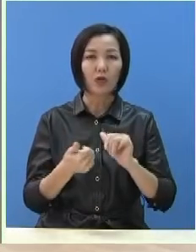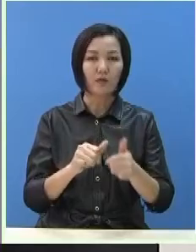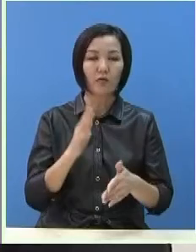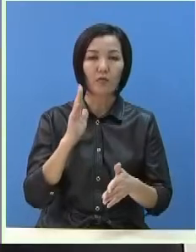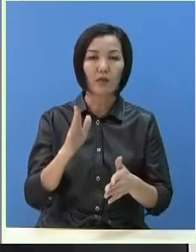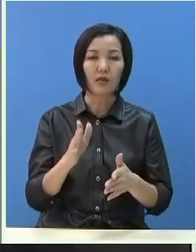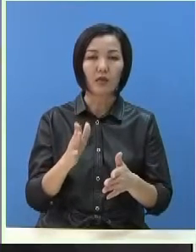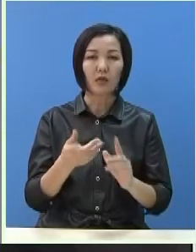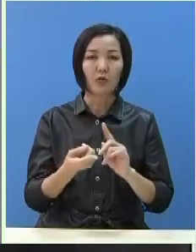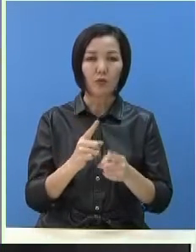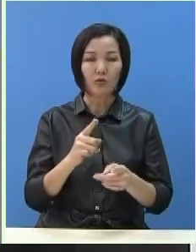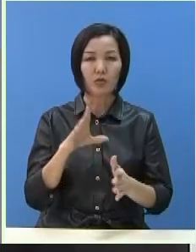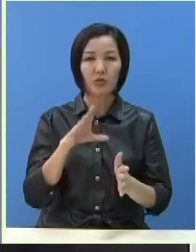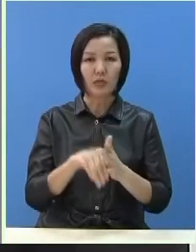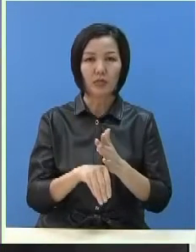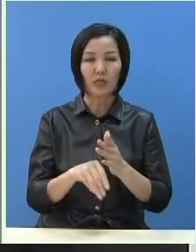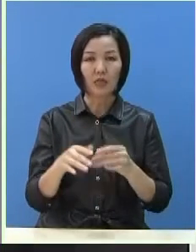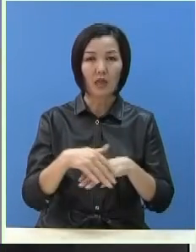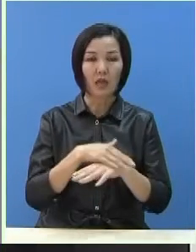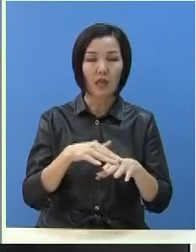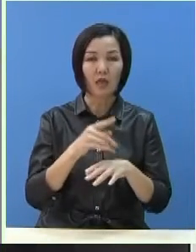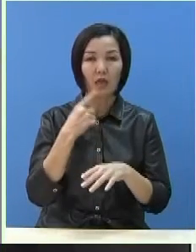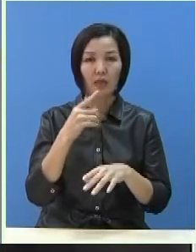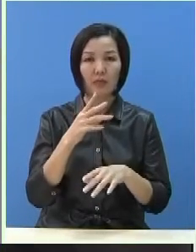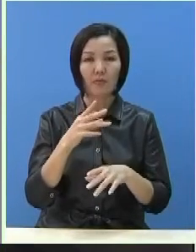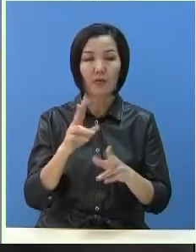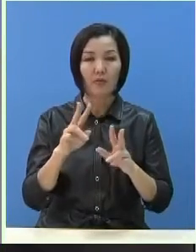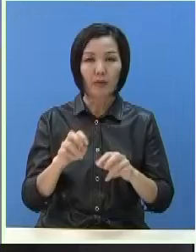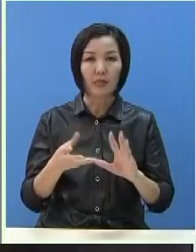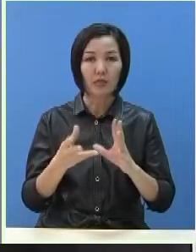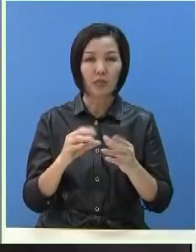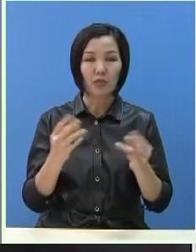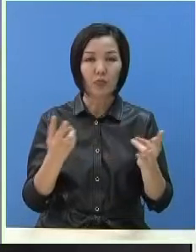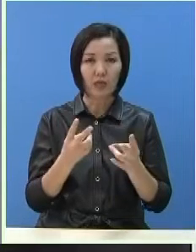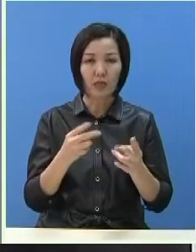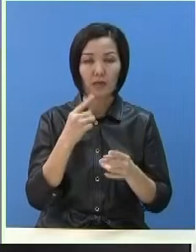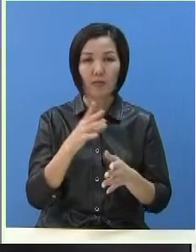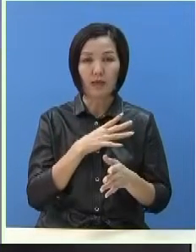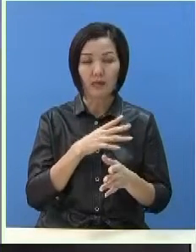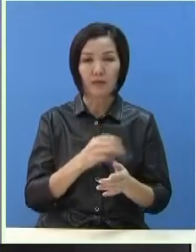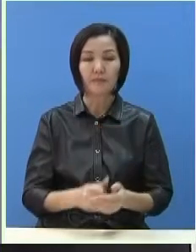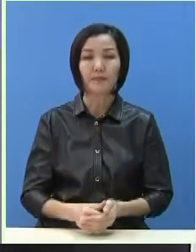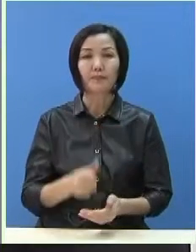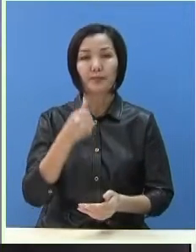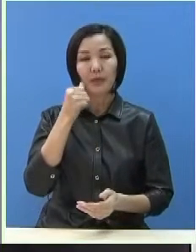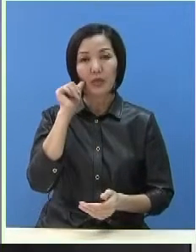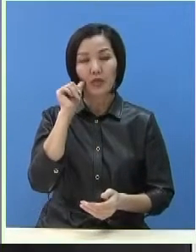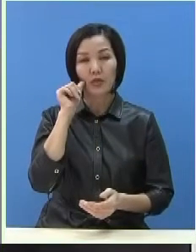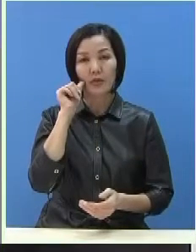қандай өзгеріс жасайтын халыққа сол кезде айтамын, оғанға шейін бұның бәрін зерттеу керек деп. Мысалы, кеше осы